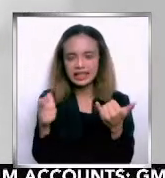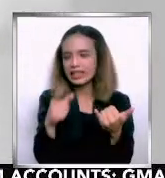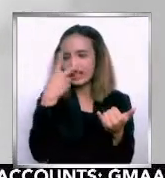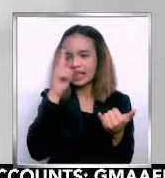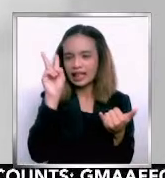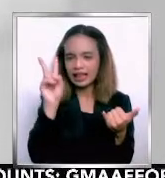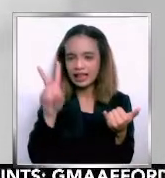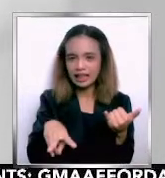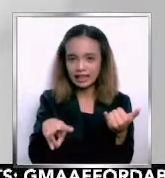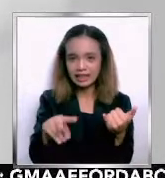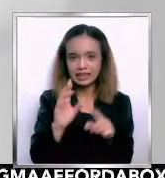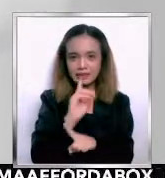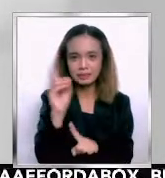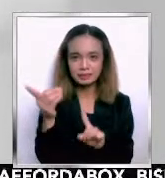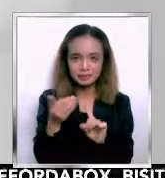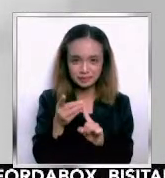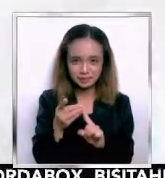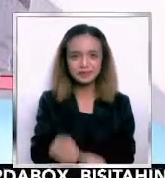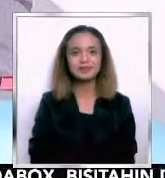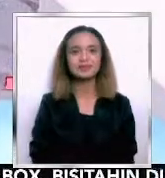date.